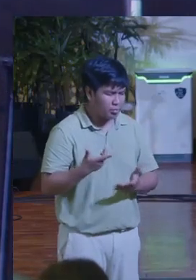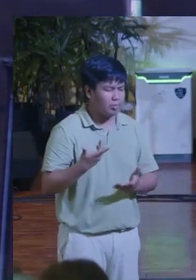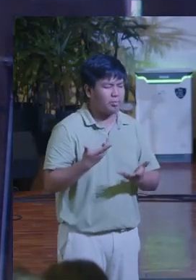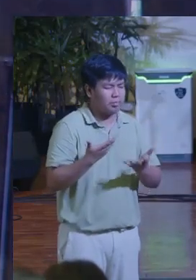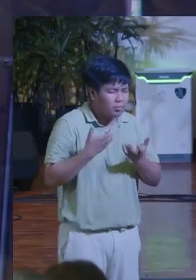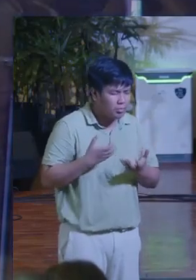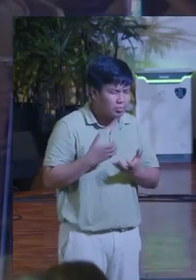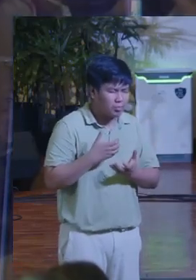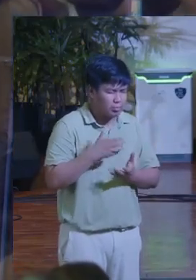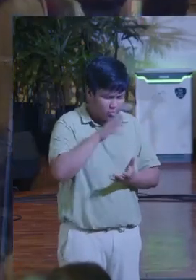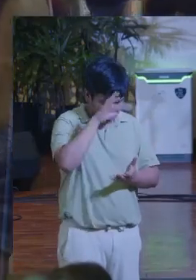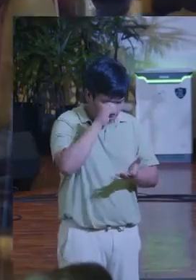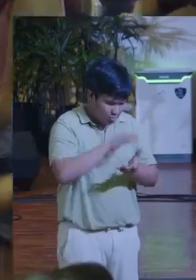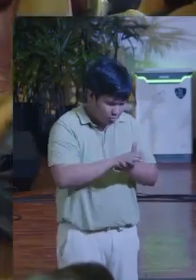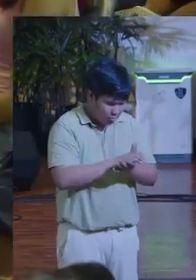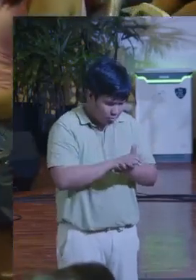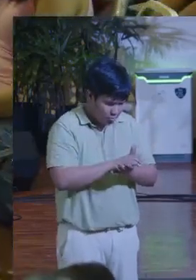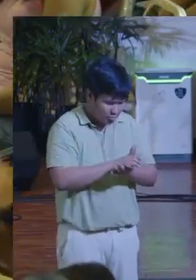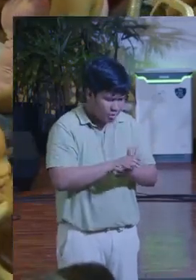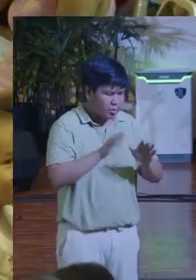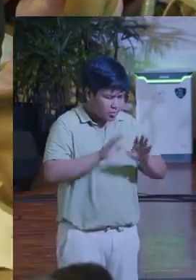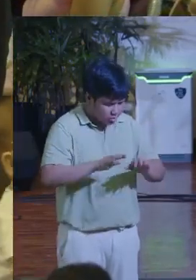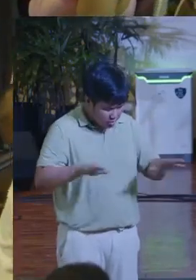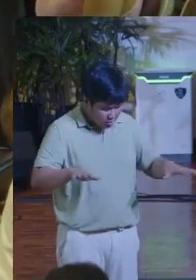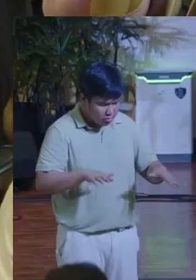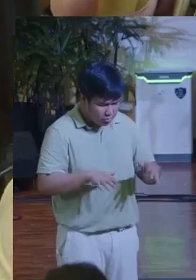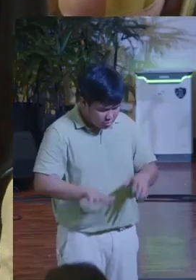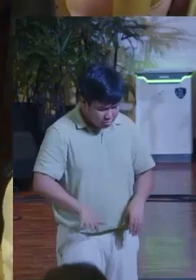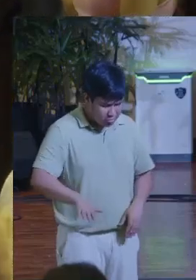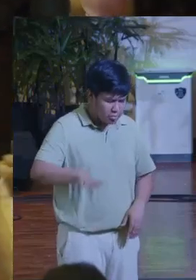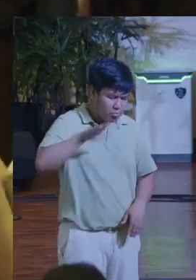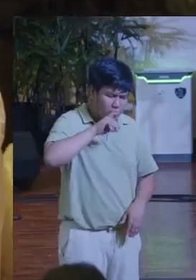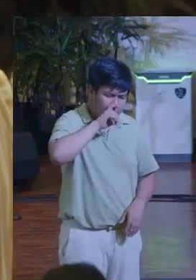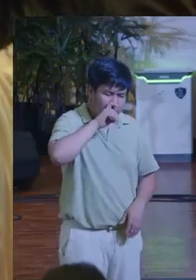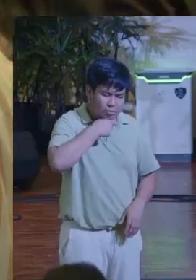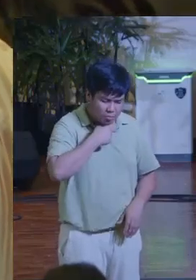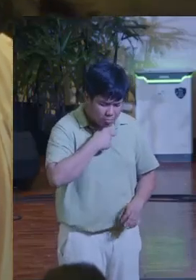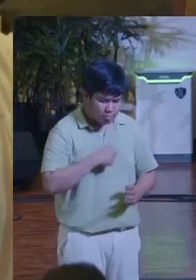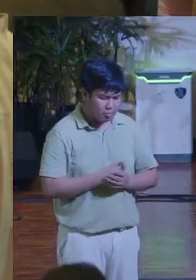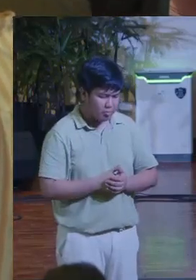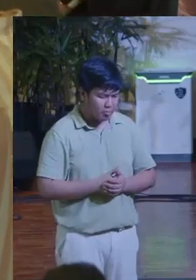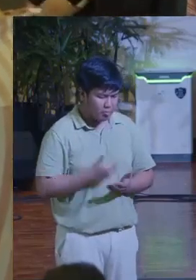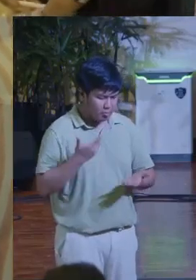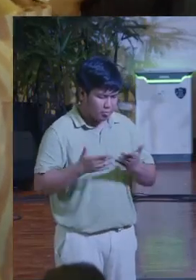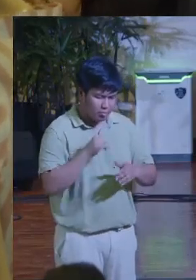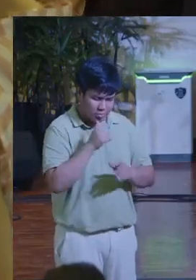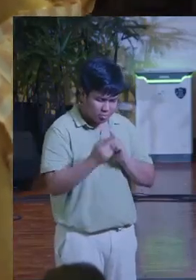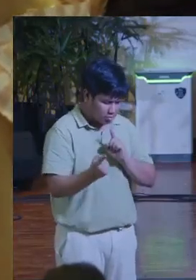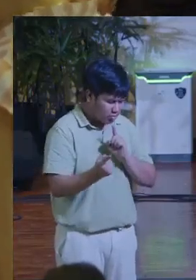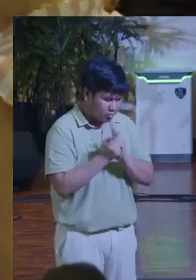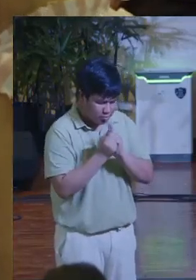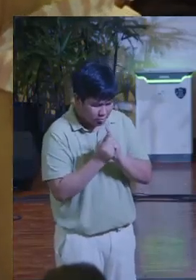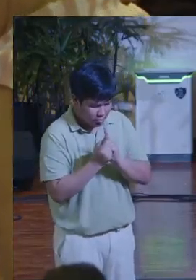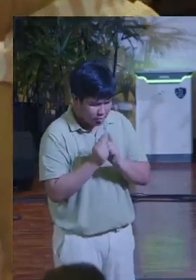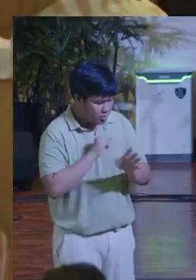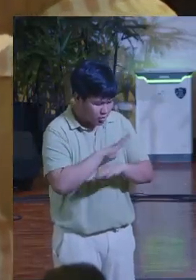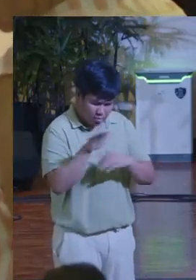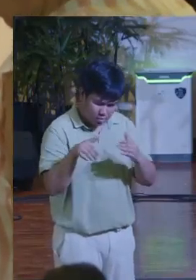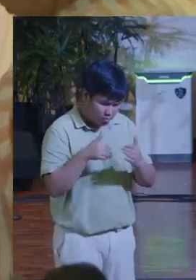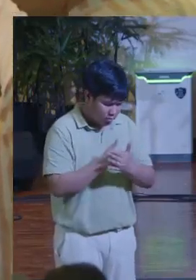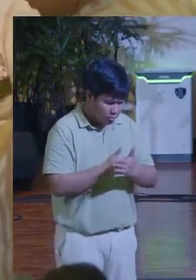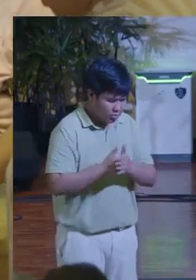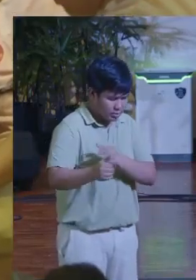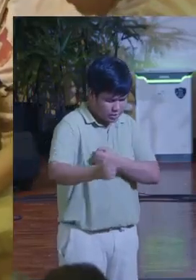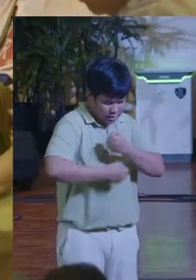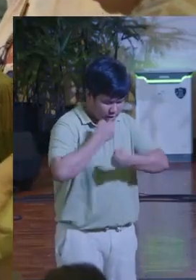asawa at ang kanilang mga anak baka hindi masyadong malapit sa kanila. Alam nyo, ang lahat ng kanilang